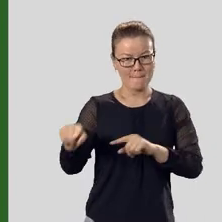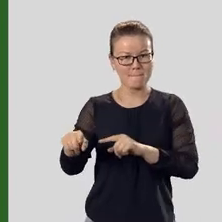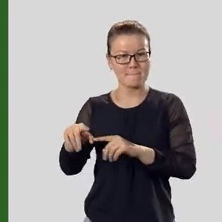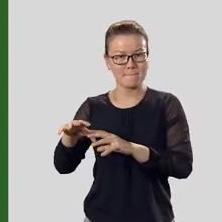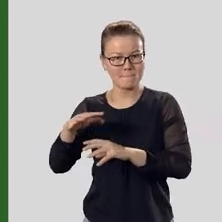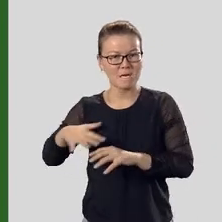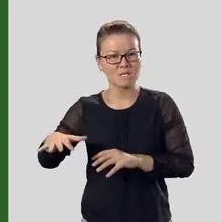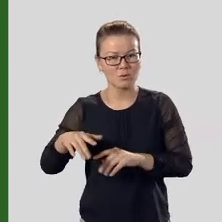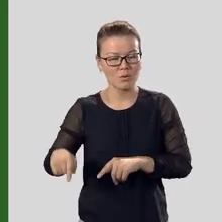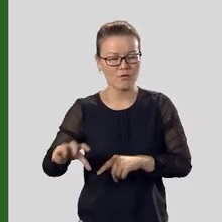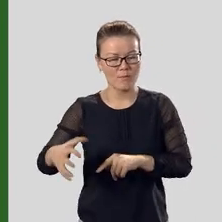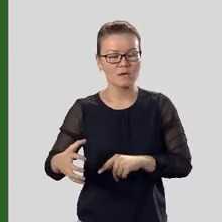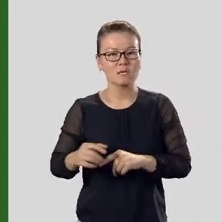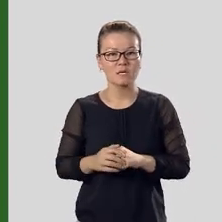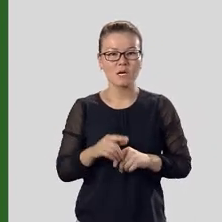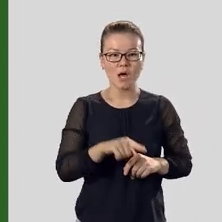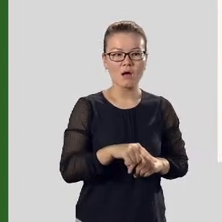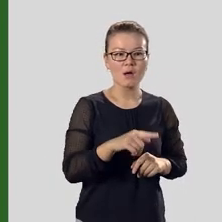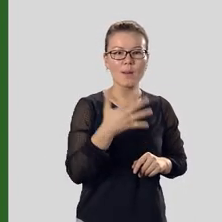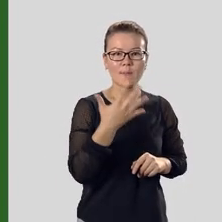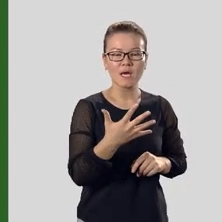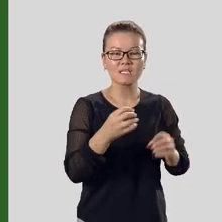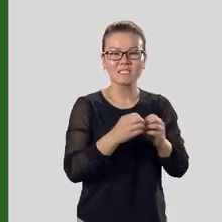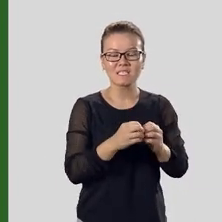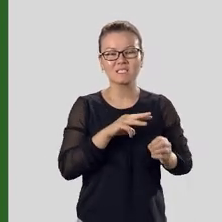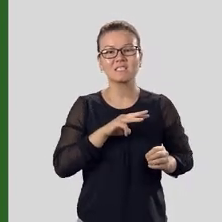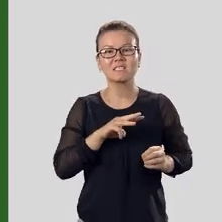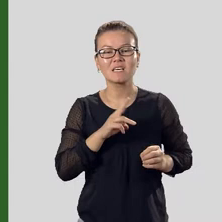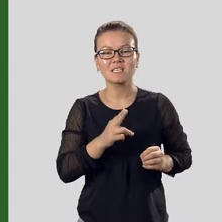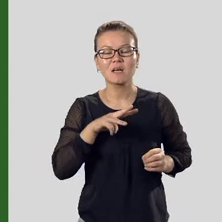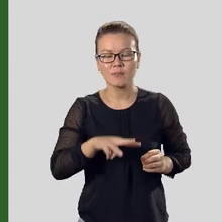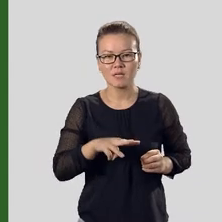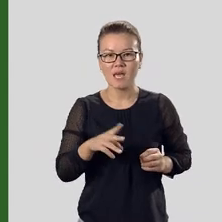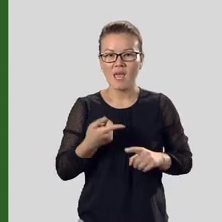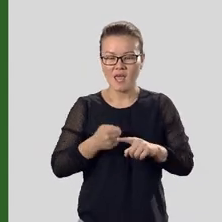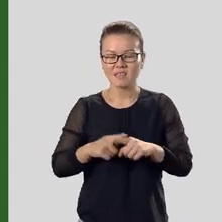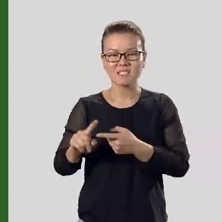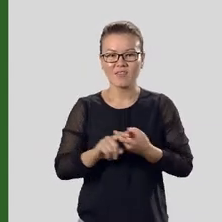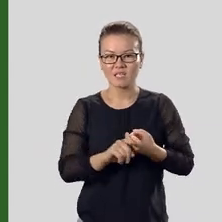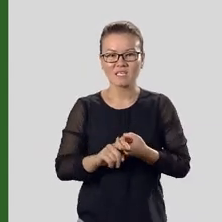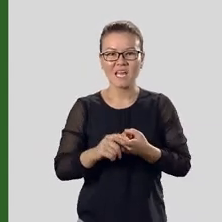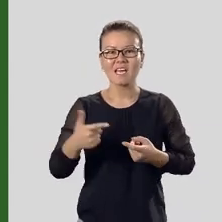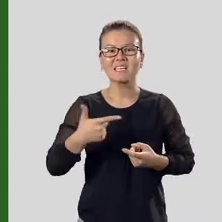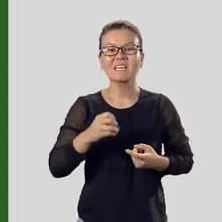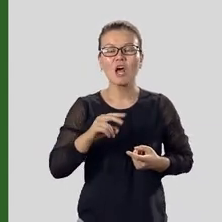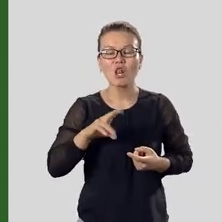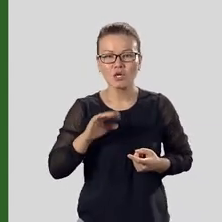имеет общую мощность 5-10 километров. Это связано с геологическим